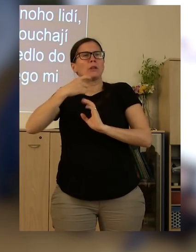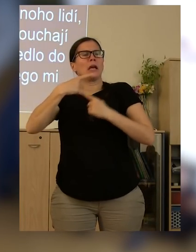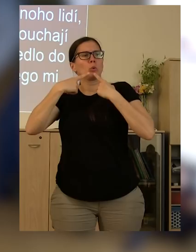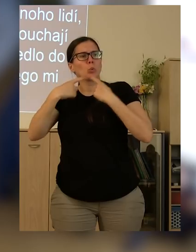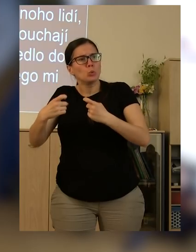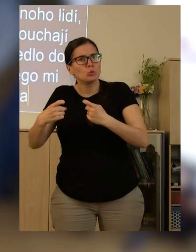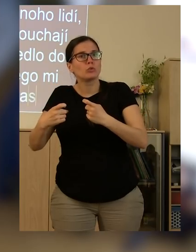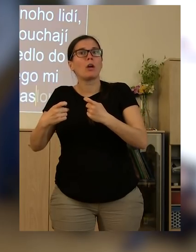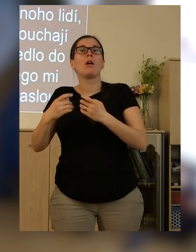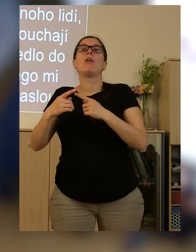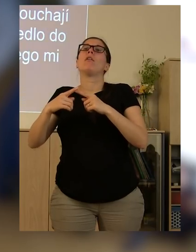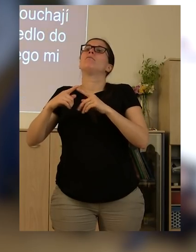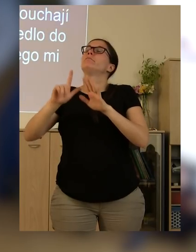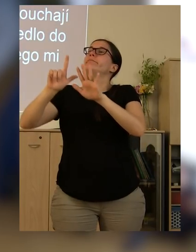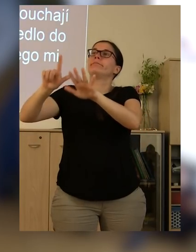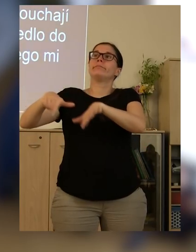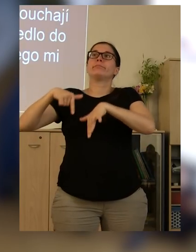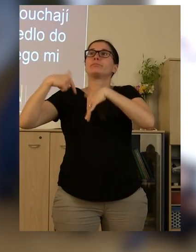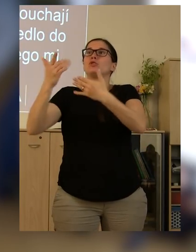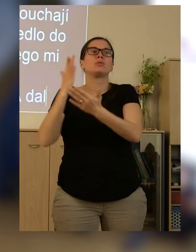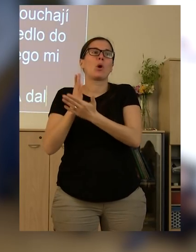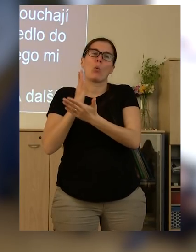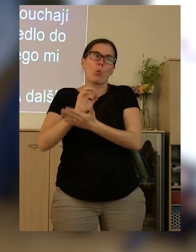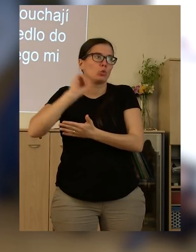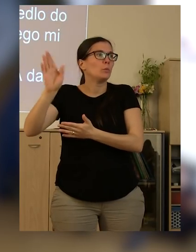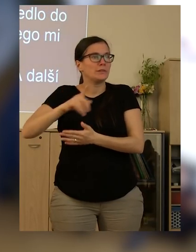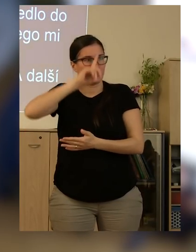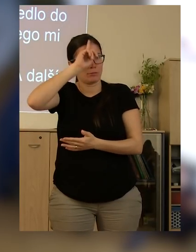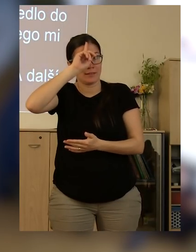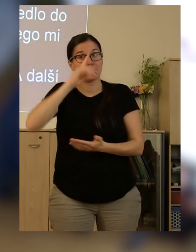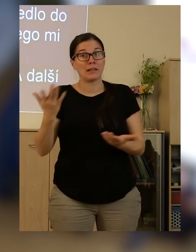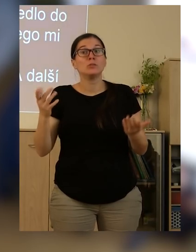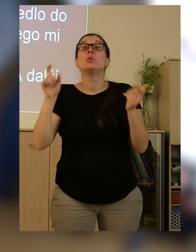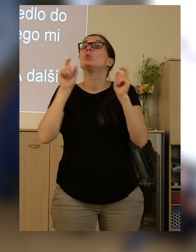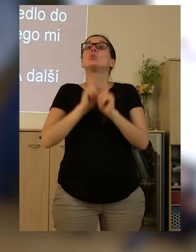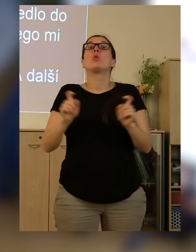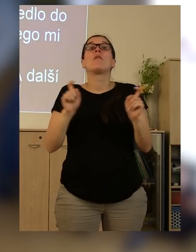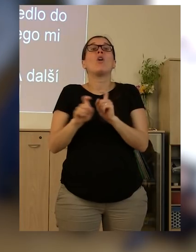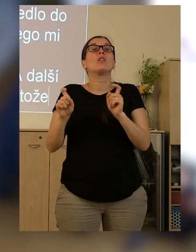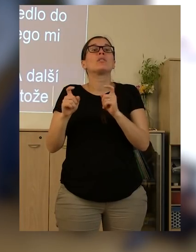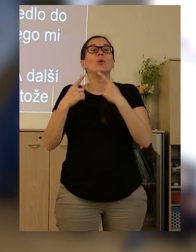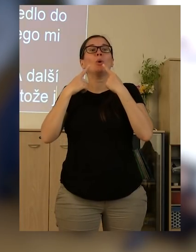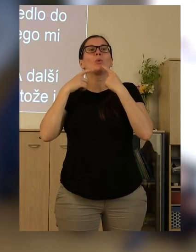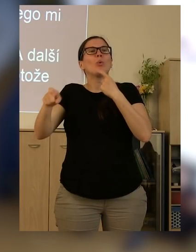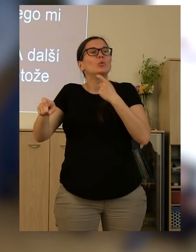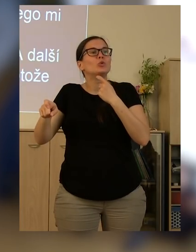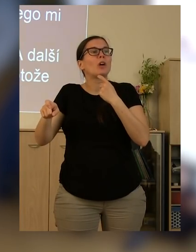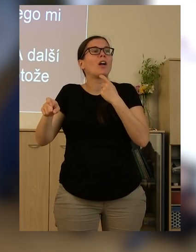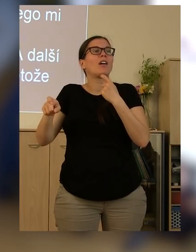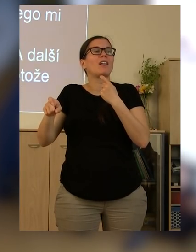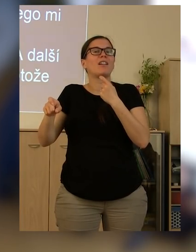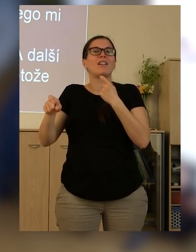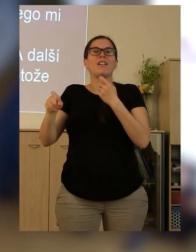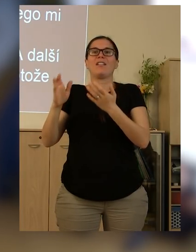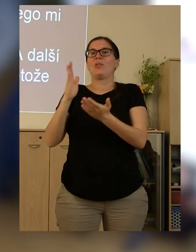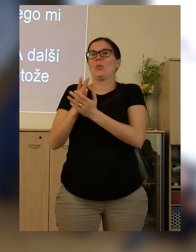den nebo další týden jsou v blázinci. Protože jejich duši zase na druhou stranu nezajímá vůbec jejich